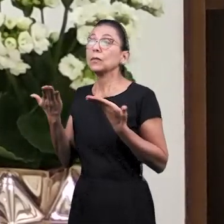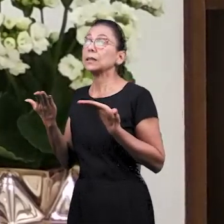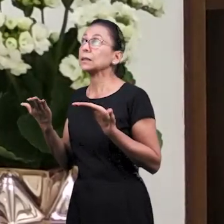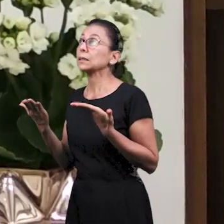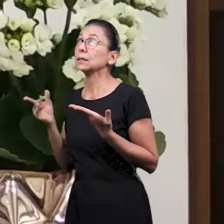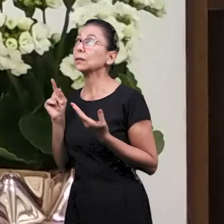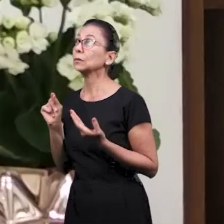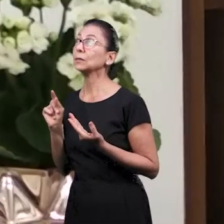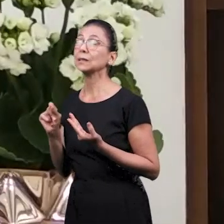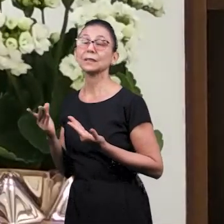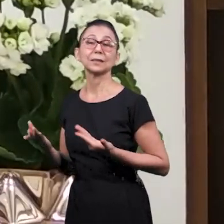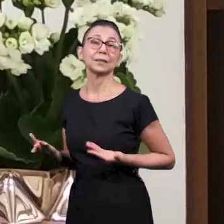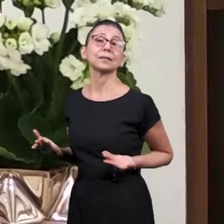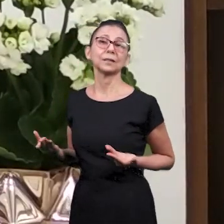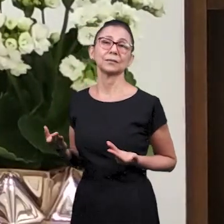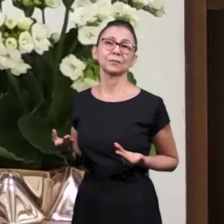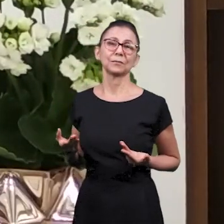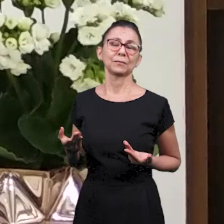что